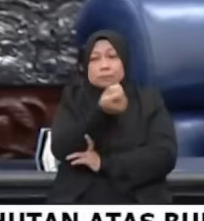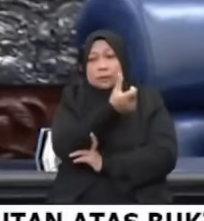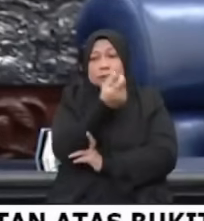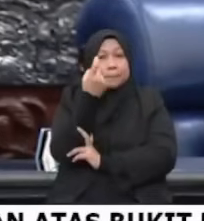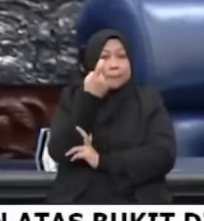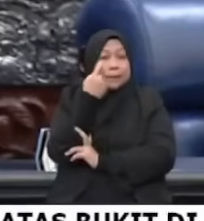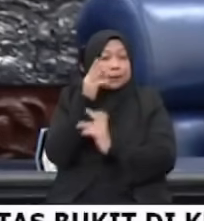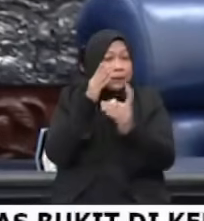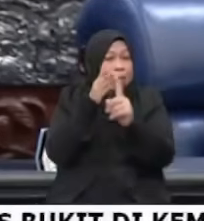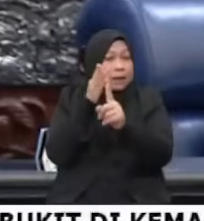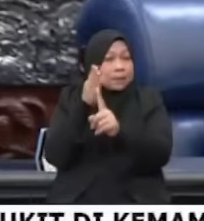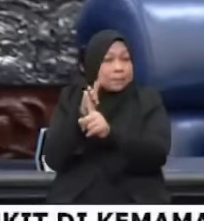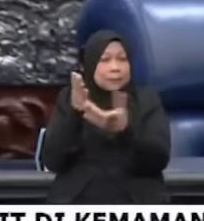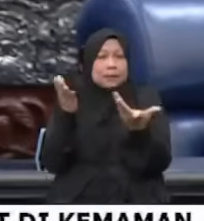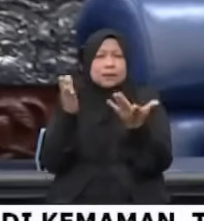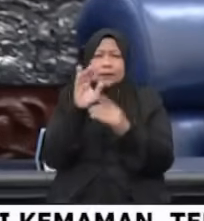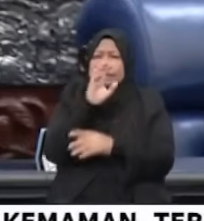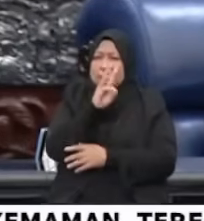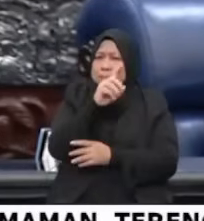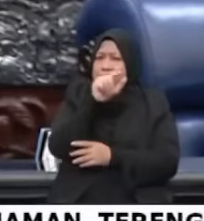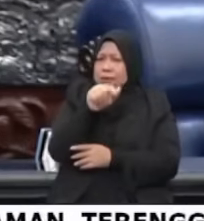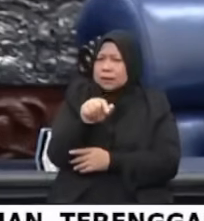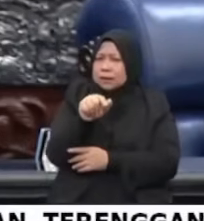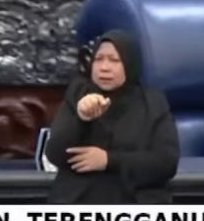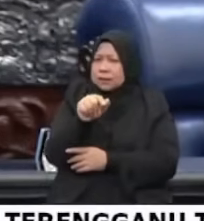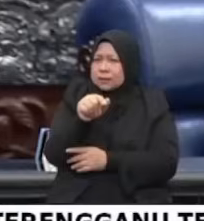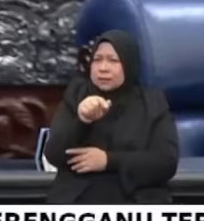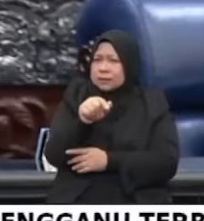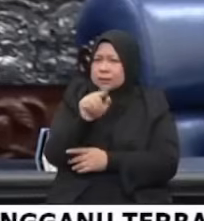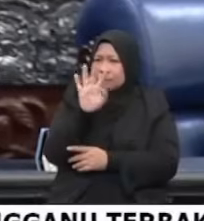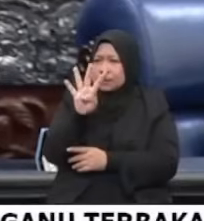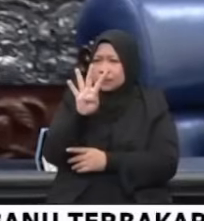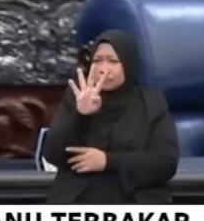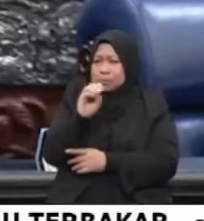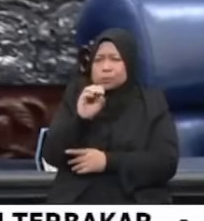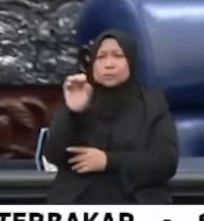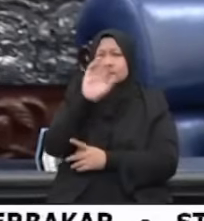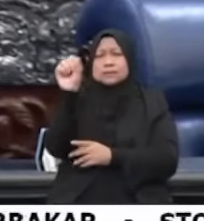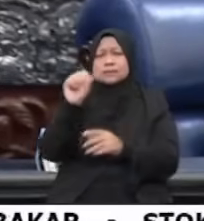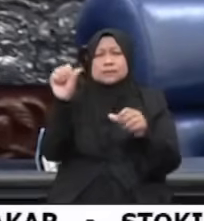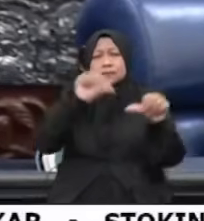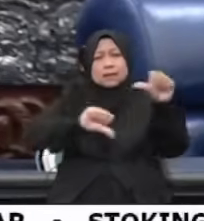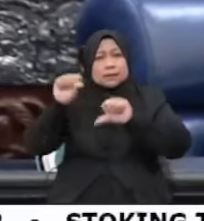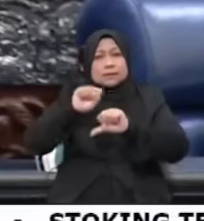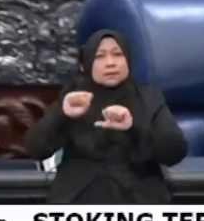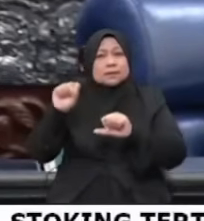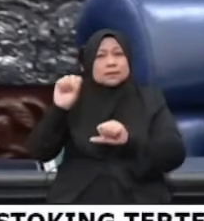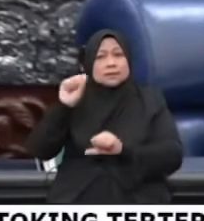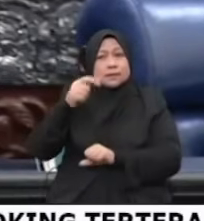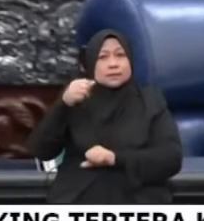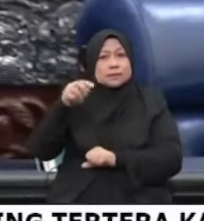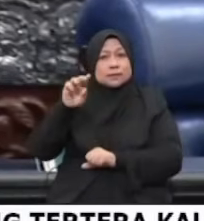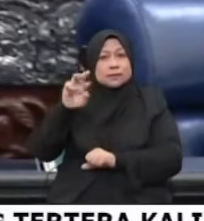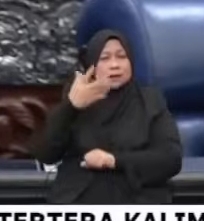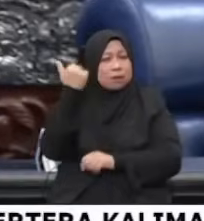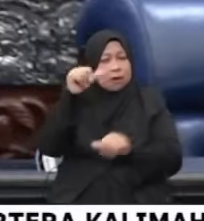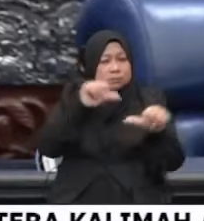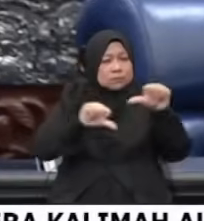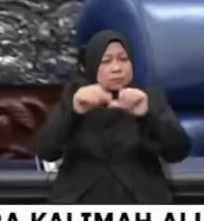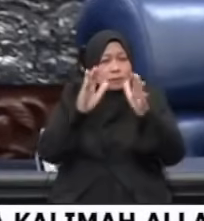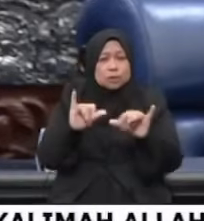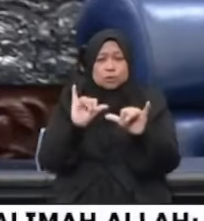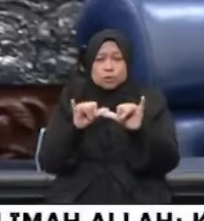matlamat nisbah mencapai 60 60 40 sains sastera supaya lebih ramai saintis dan